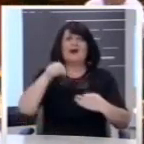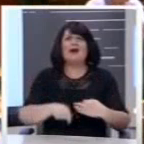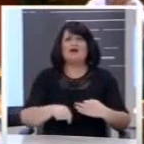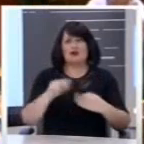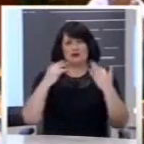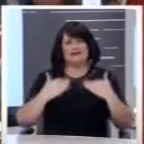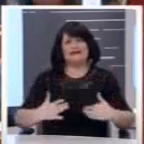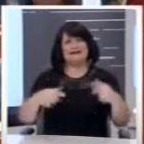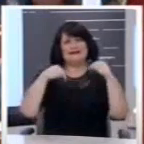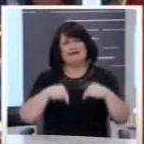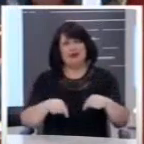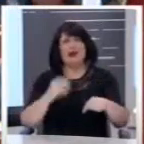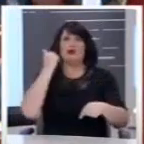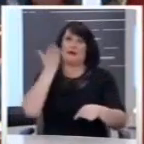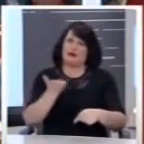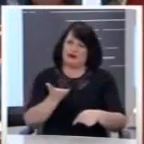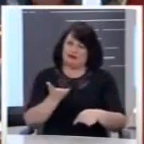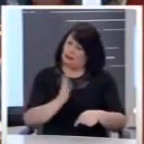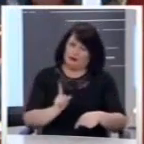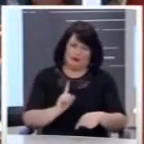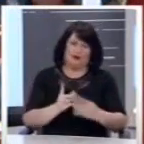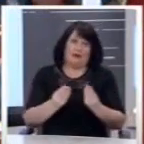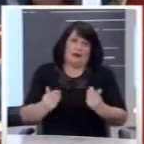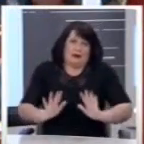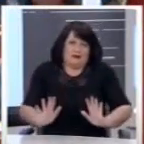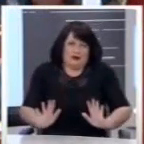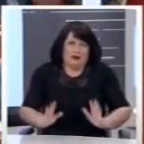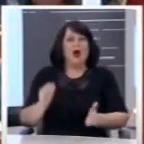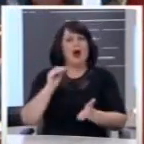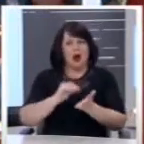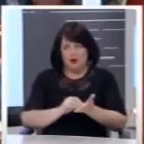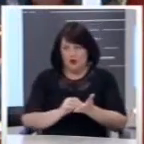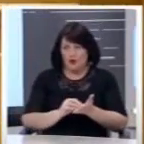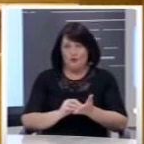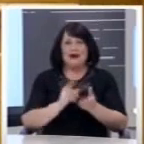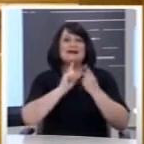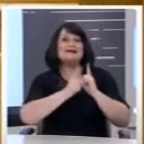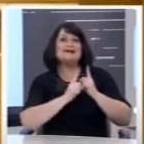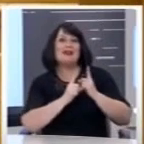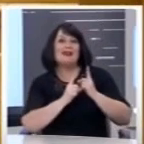Βουλή υπό αμφισβήτηση. Επίσης, όσον αφορά τη συνθήκη